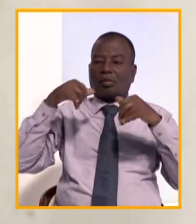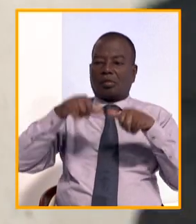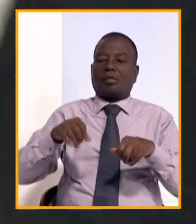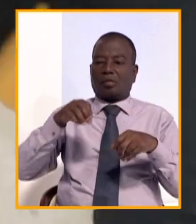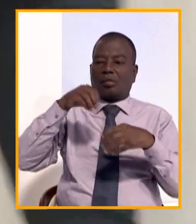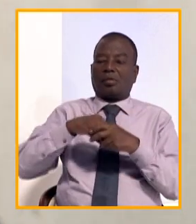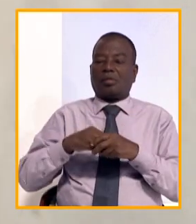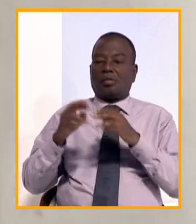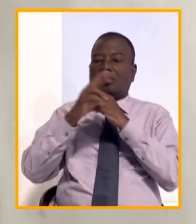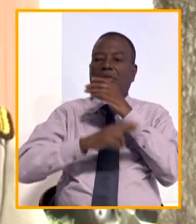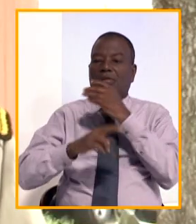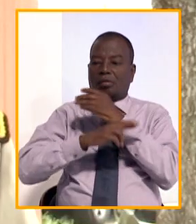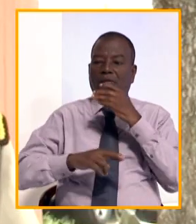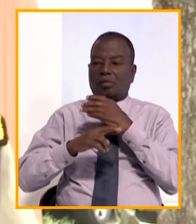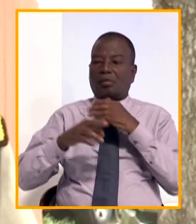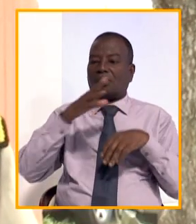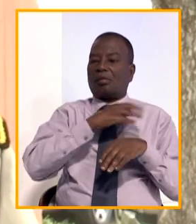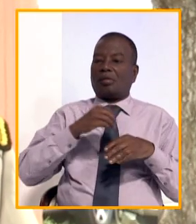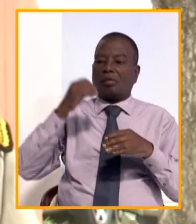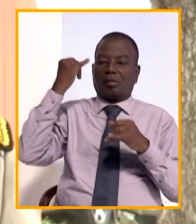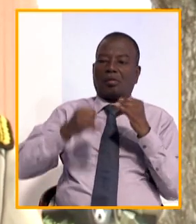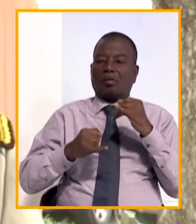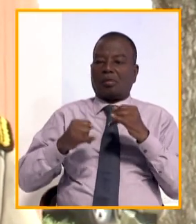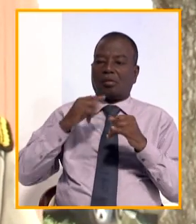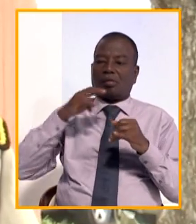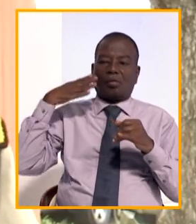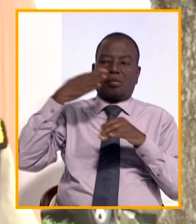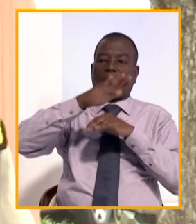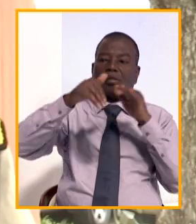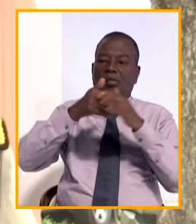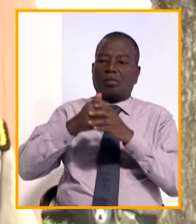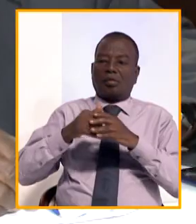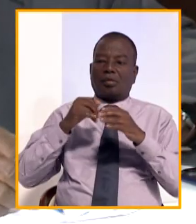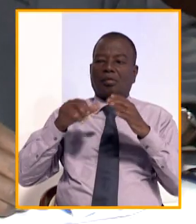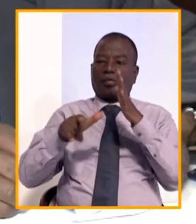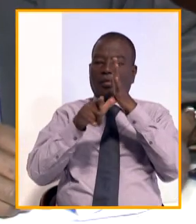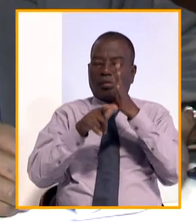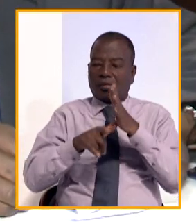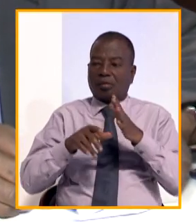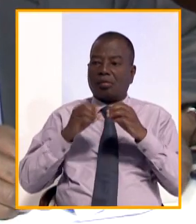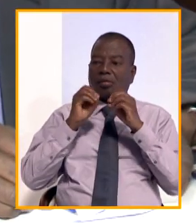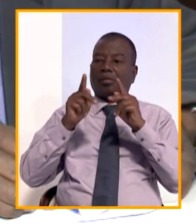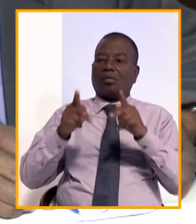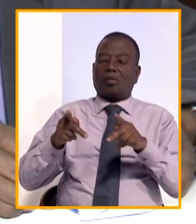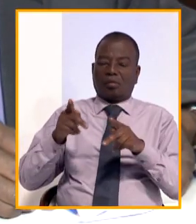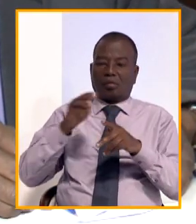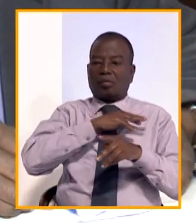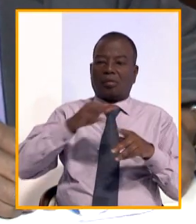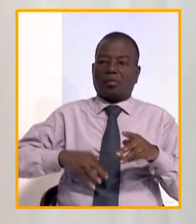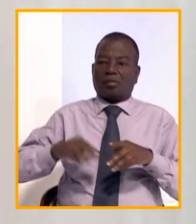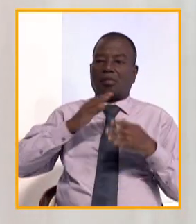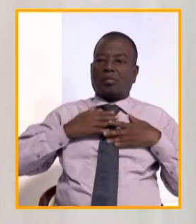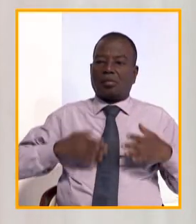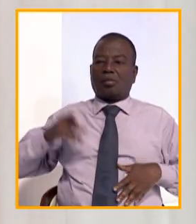dans leur circonscription respective. Et au final, ils seront tous assurés. Une occasion pour les membres du corps